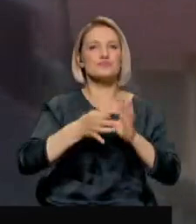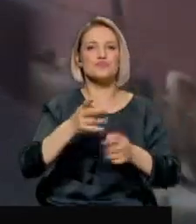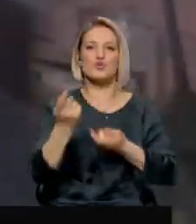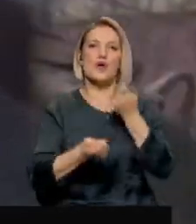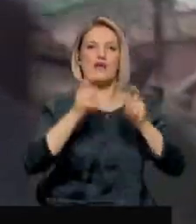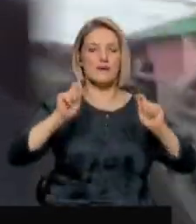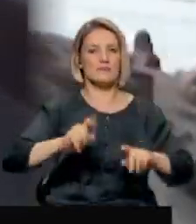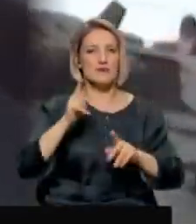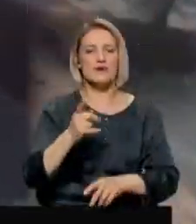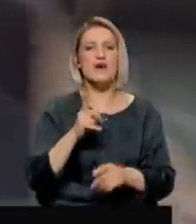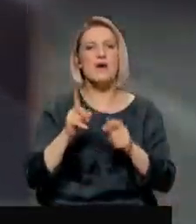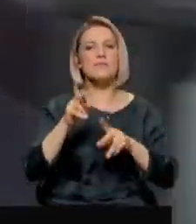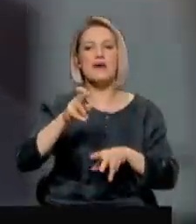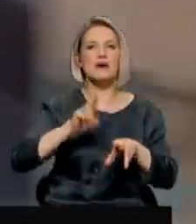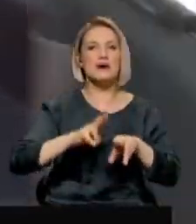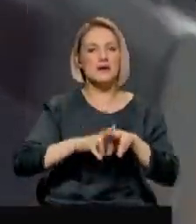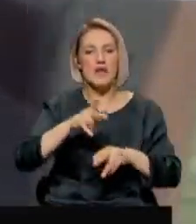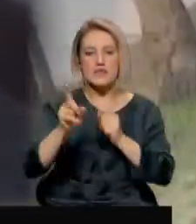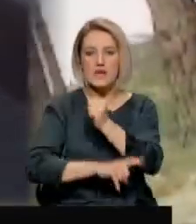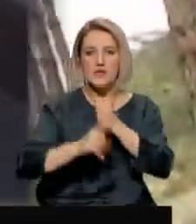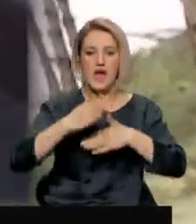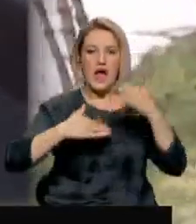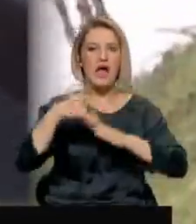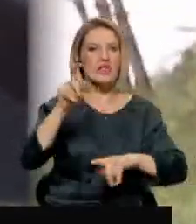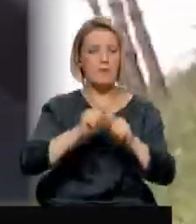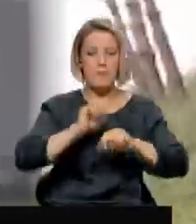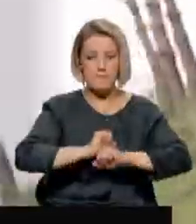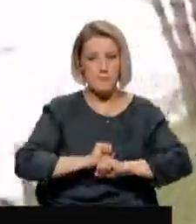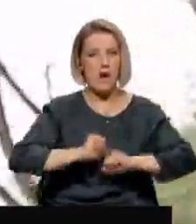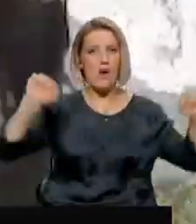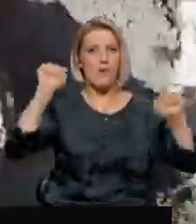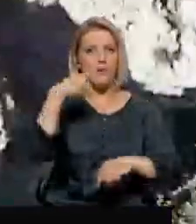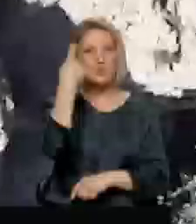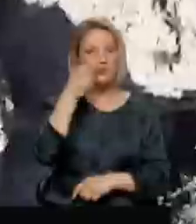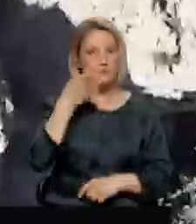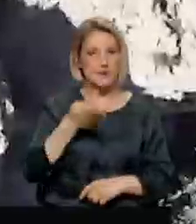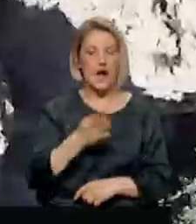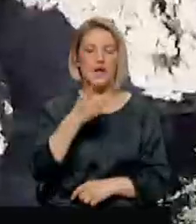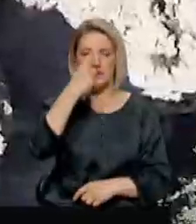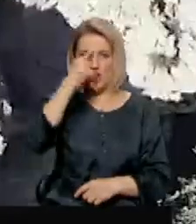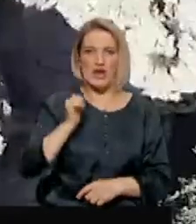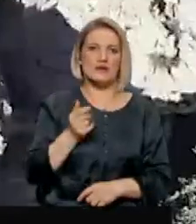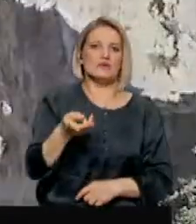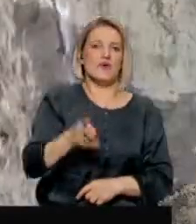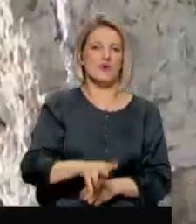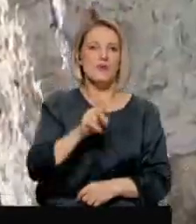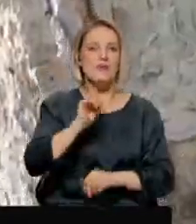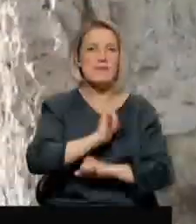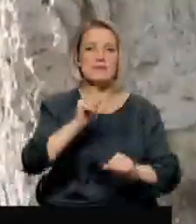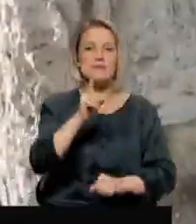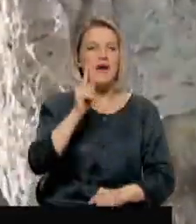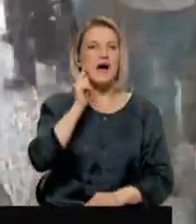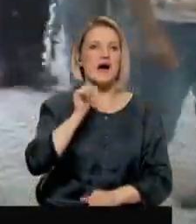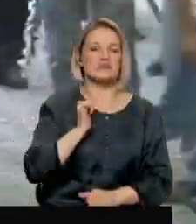uzman çavuş, PKK'lı teröristlerin yerleştirdiği el yapımı patlayıcının infilak etmesi sonucu şehit oldu. Patlamada bir asker